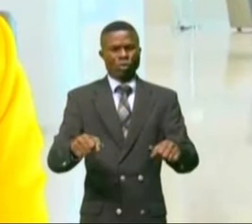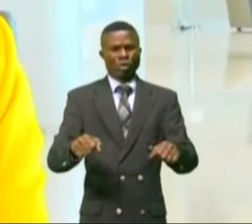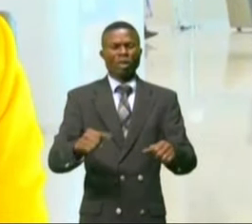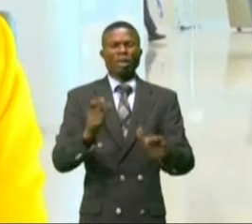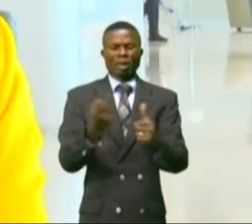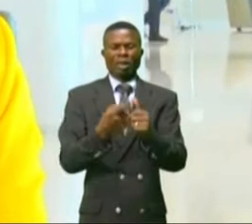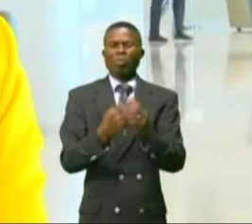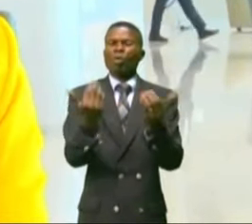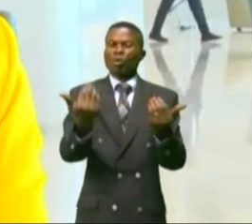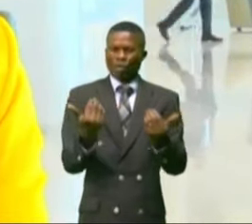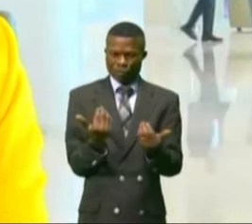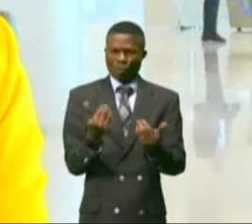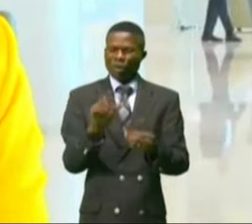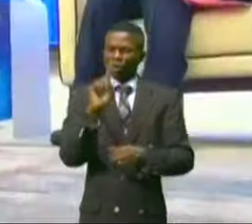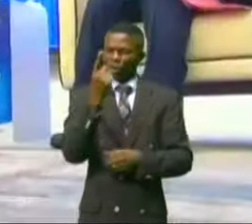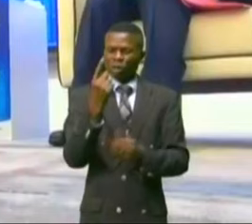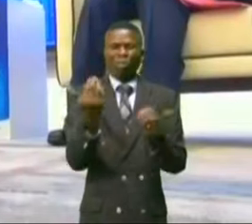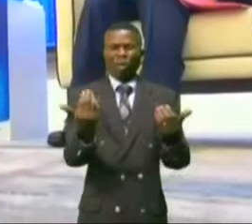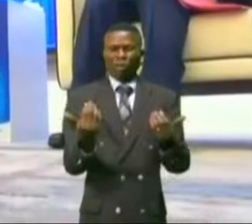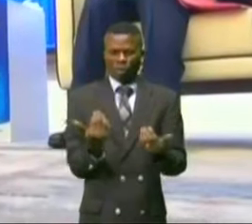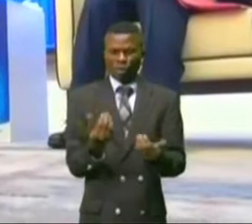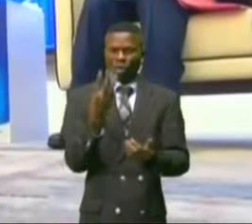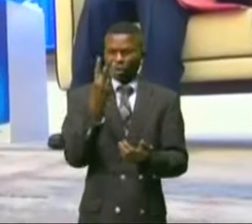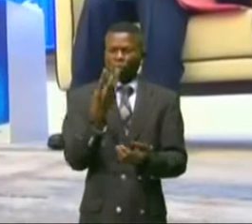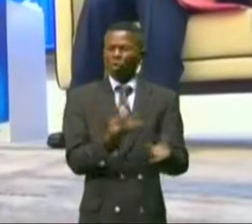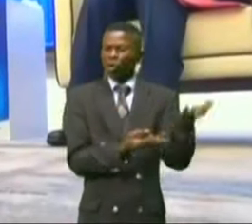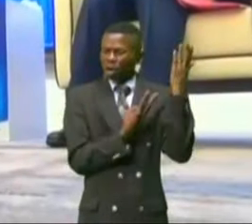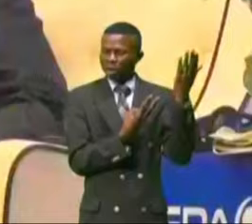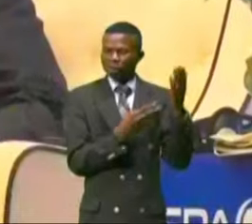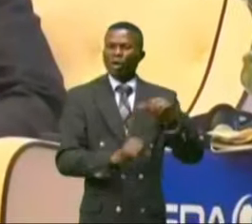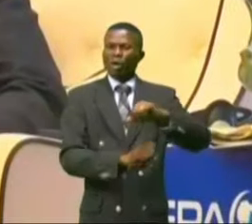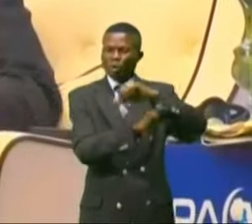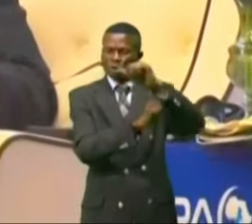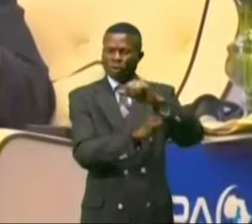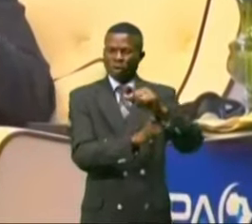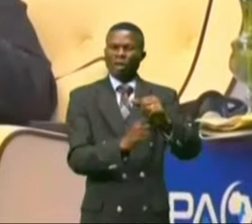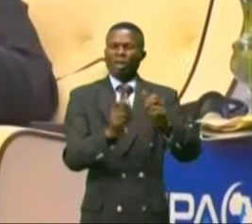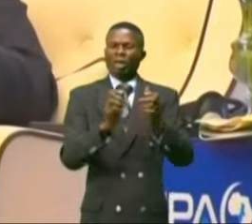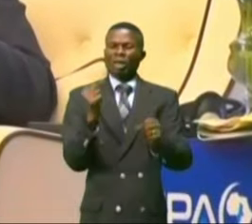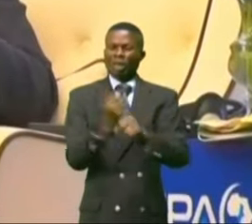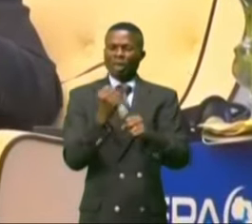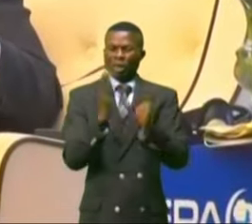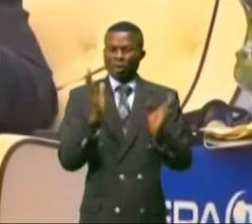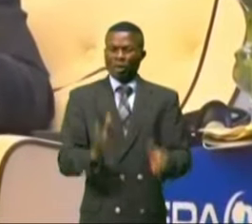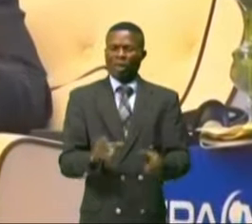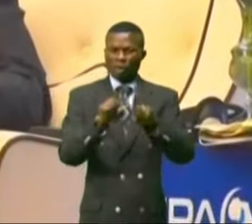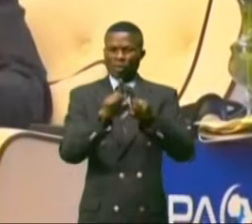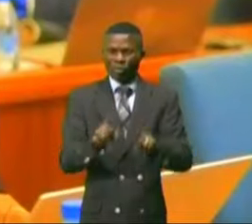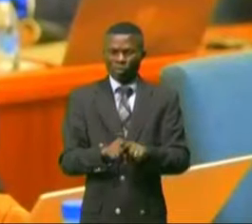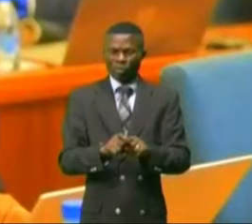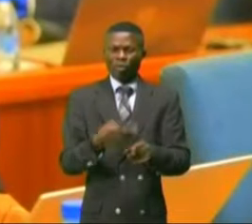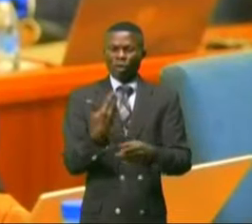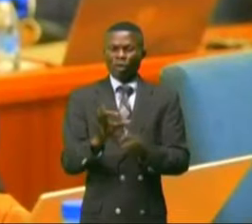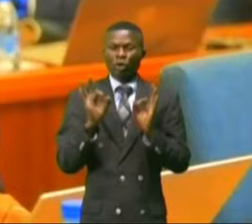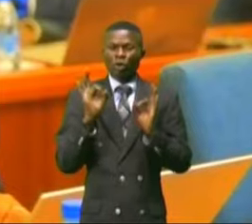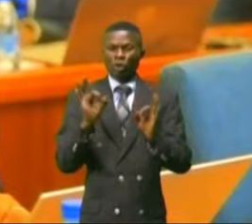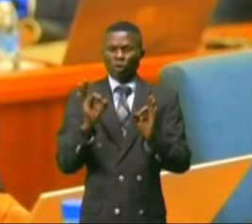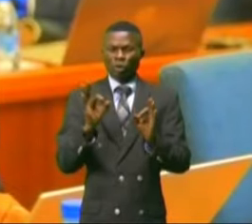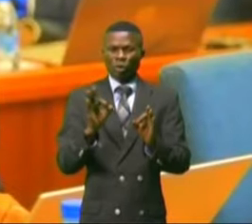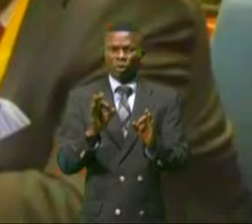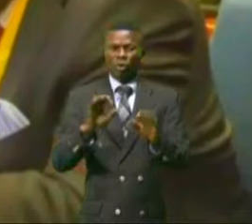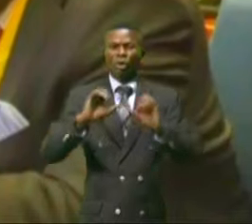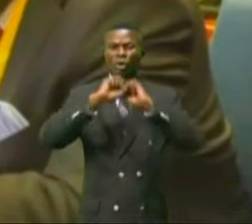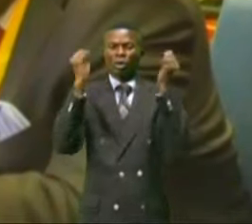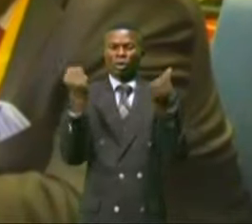volonté. C'est juste la volonté. Trois valeurs sont à promouvoir, l'éthique, le professionnalisme et l'innovation. À la régie des